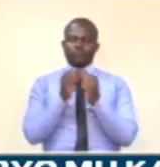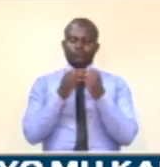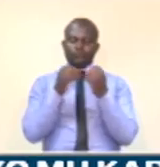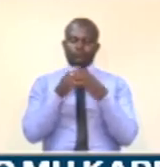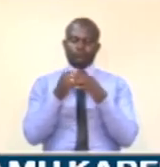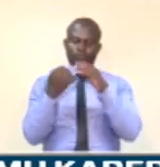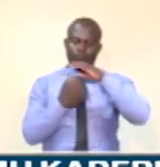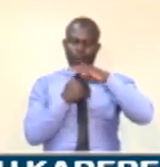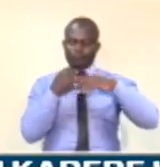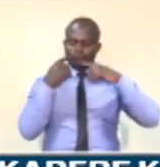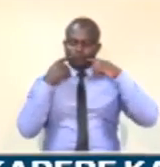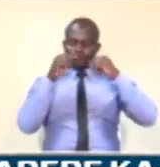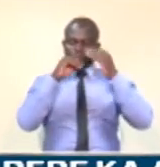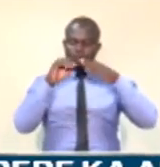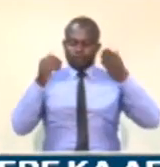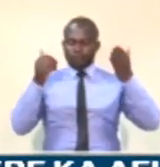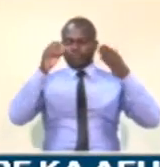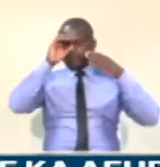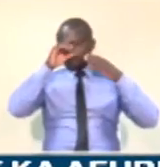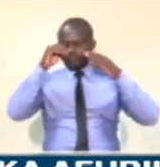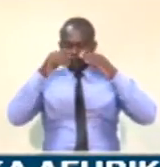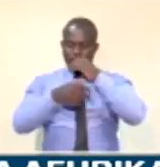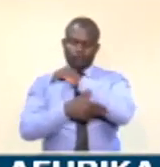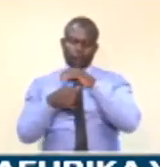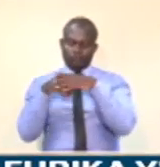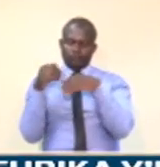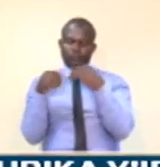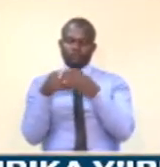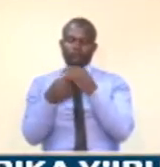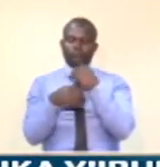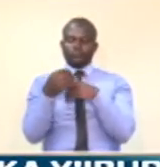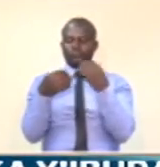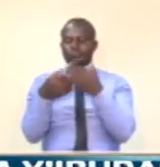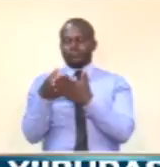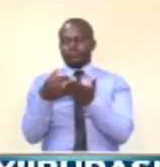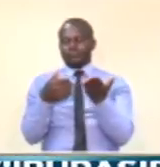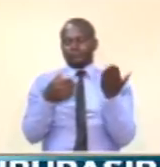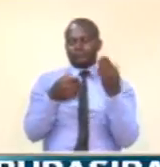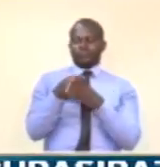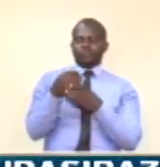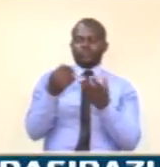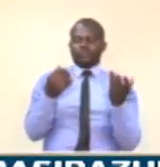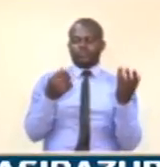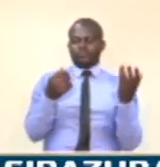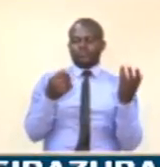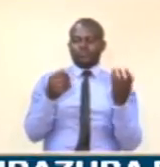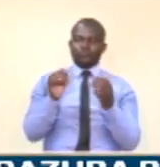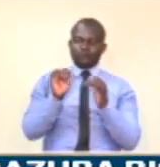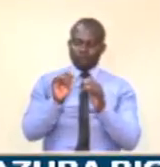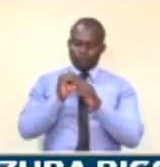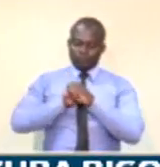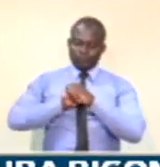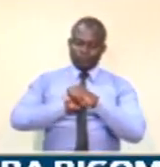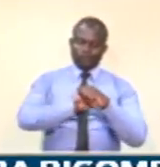ibidukikije rivuga ko umuntu wese uhiga ukomeretsa wica cyangwa ugurisha ibice by'inyamaswa zo mu bwoko bw'izikomye cyangwa